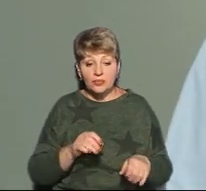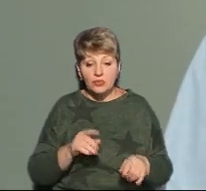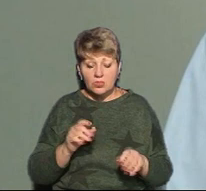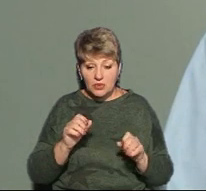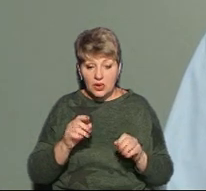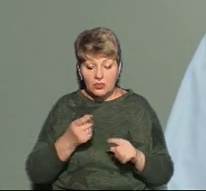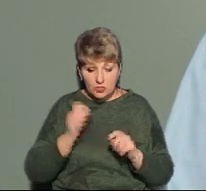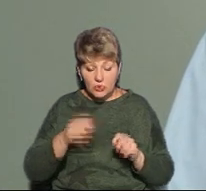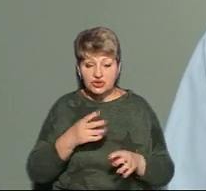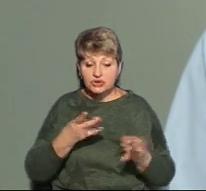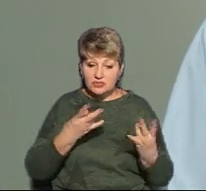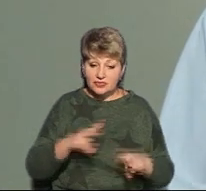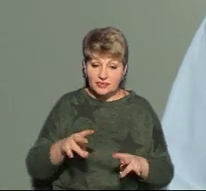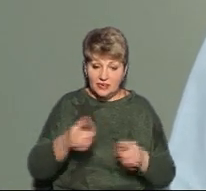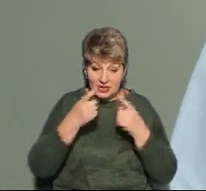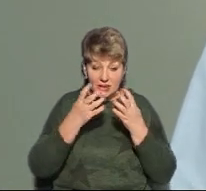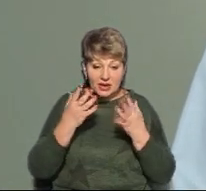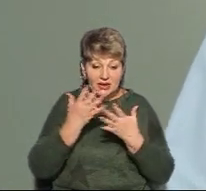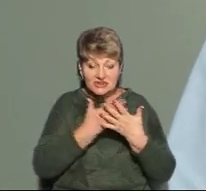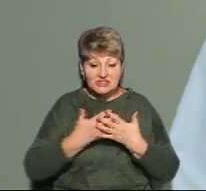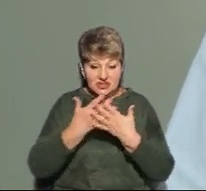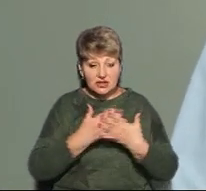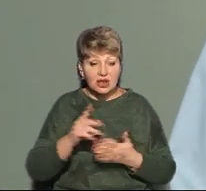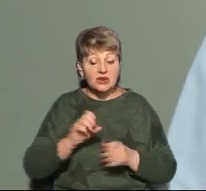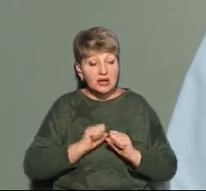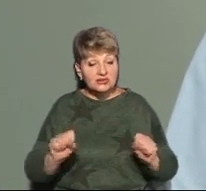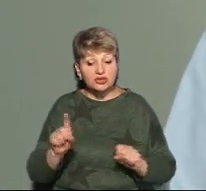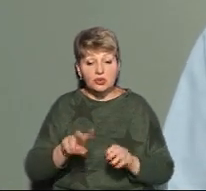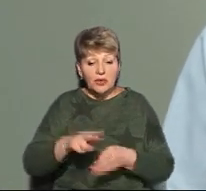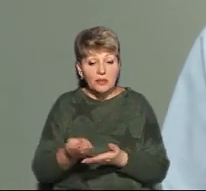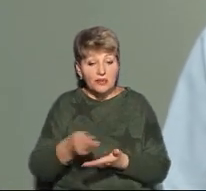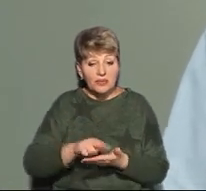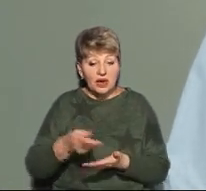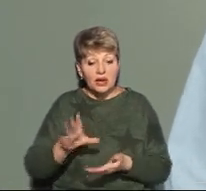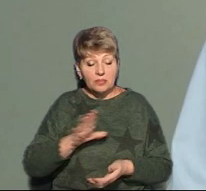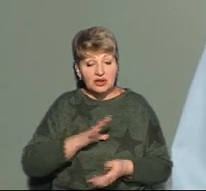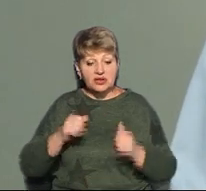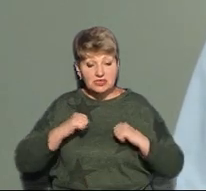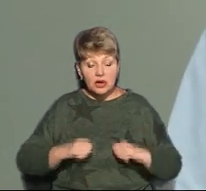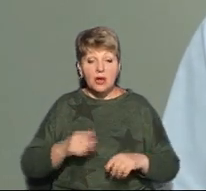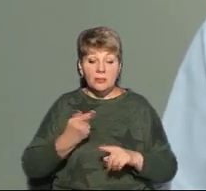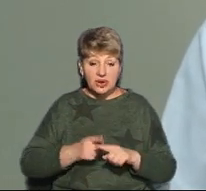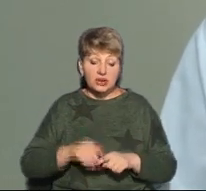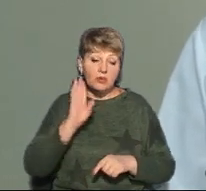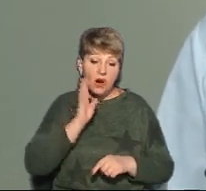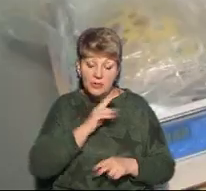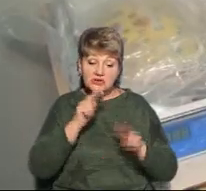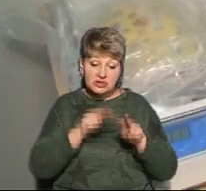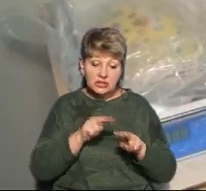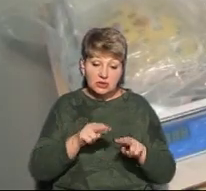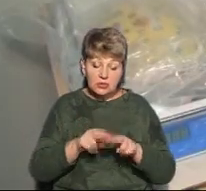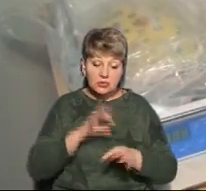жовті сітчатки, тому ми не можемо його дозволити, щоб дитина там крутилася, вертілася і була неспокійна. Тому мама слідкує за нею 24